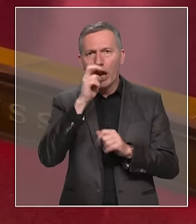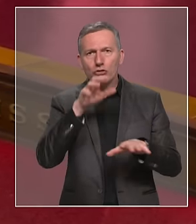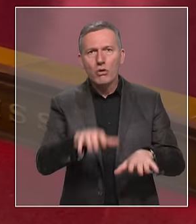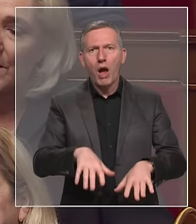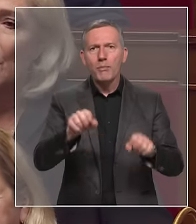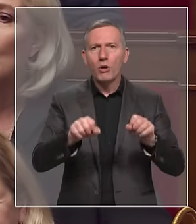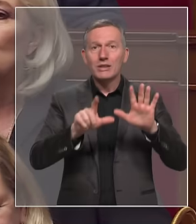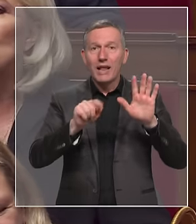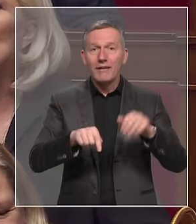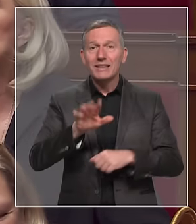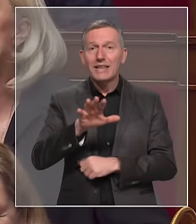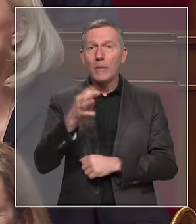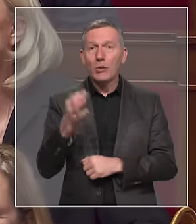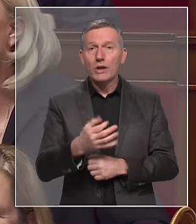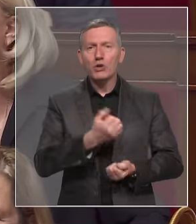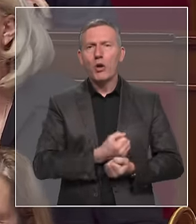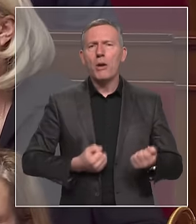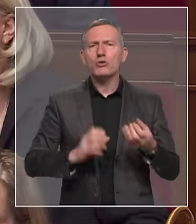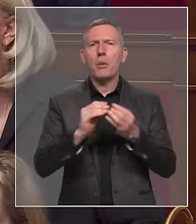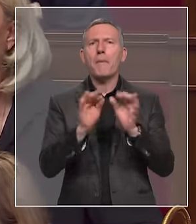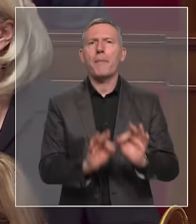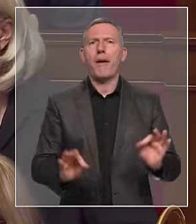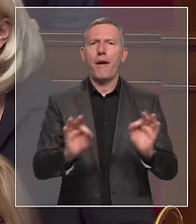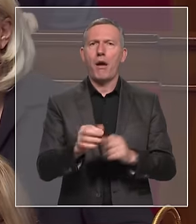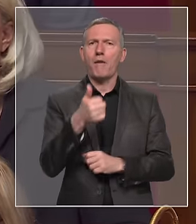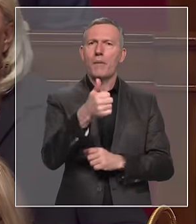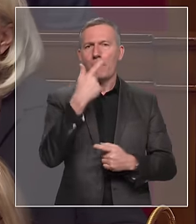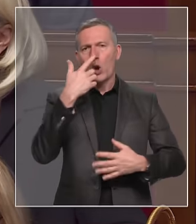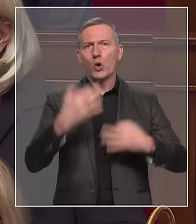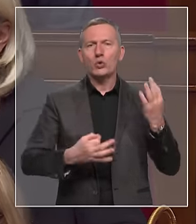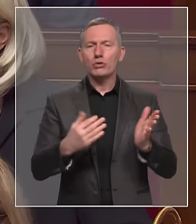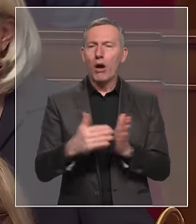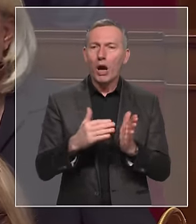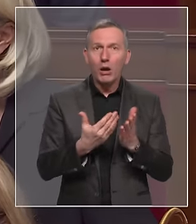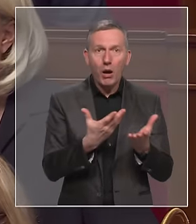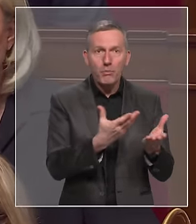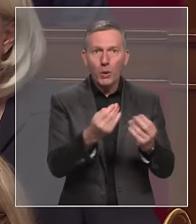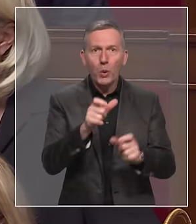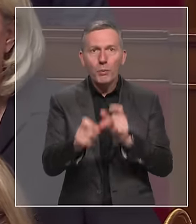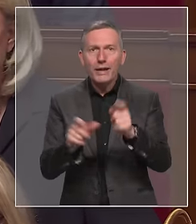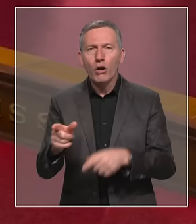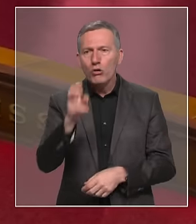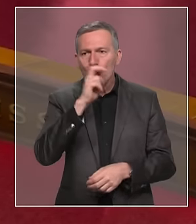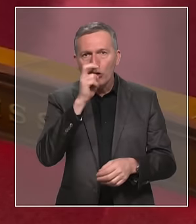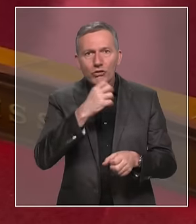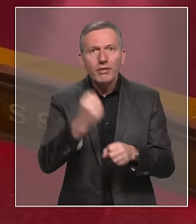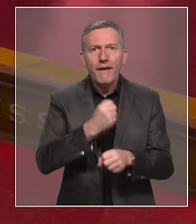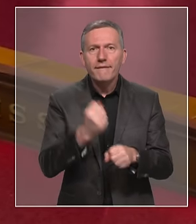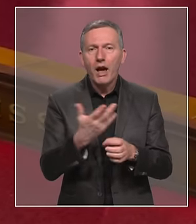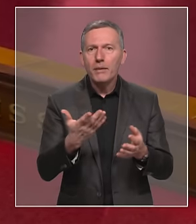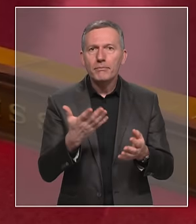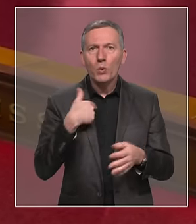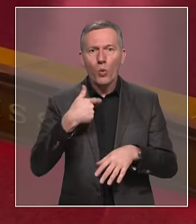qu'on ait 7,5% de chômage, c'est pas un problème. Pour vous, le fait qu'il y a encore beaucoup de nos concitoyens qui cherchent un emploi et qu'on cherche